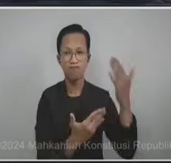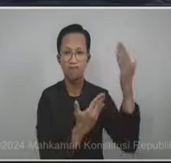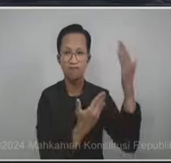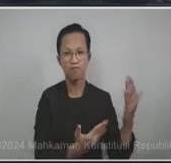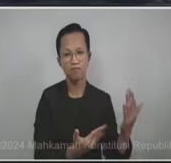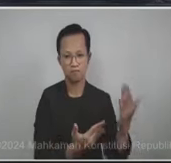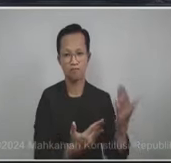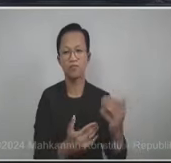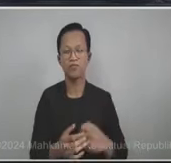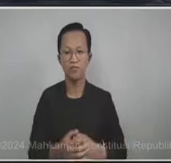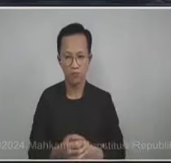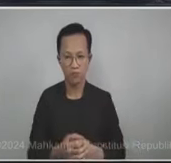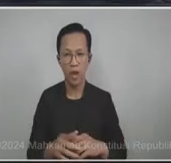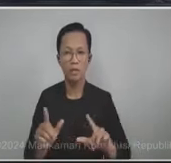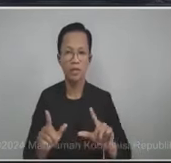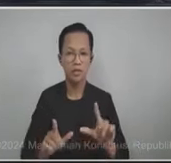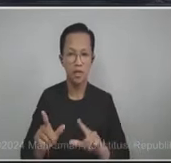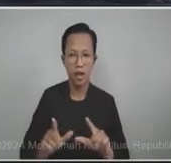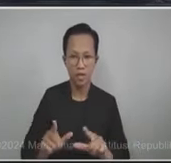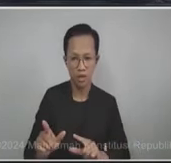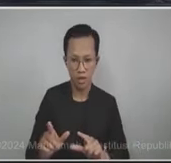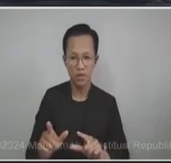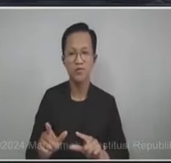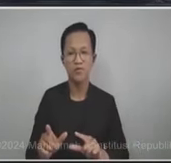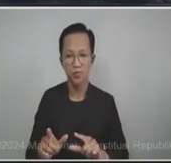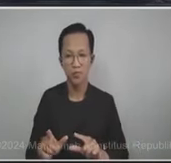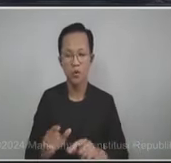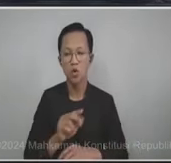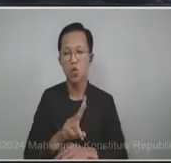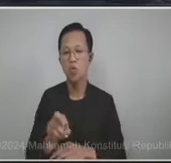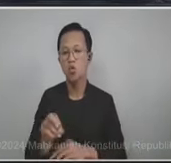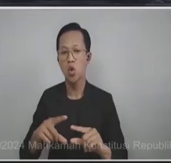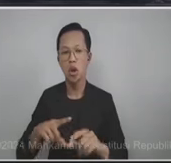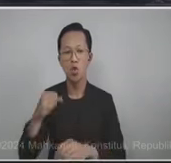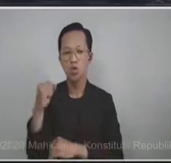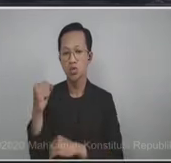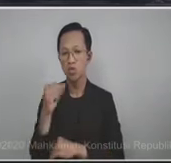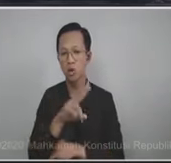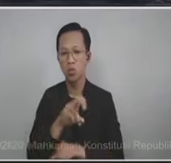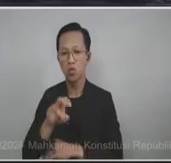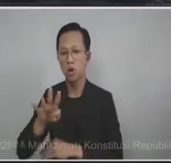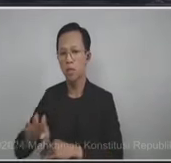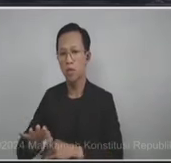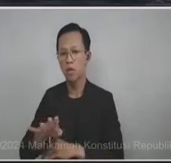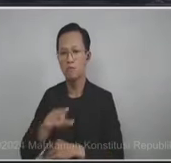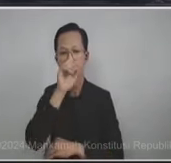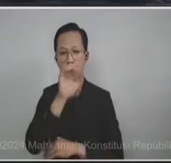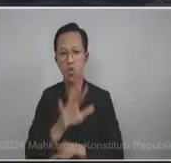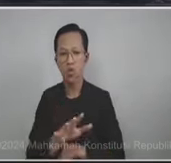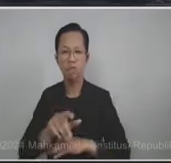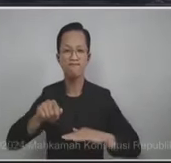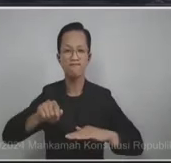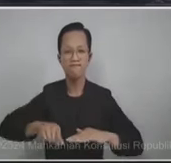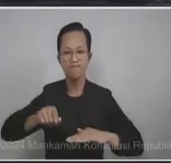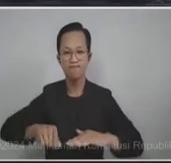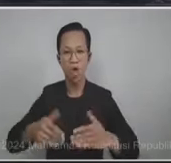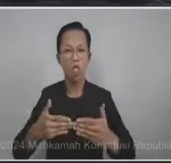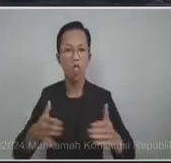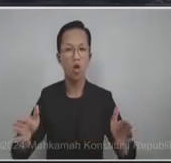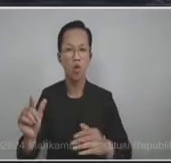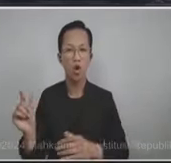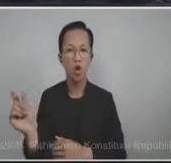Selasa tanggal 13 bulan Agustus tahun 2024 yang ucapkan dalam sidang pleno Mahkamah Konstitusi terbuka untuk umum pada